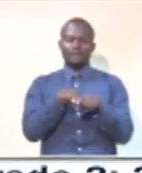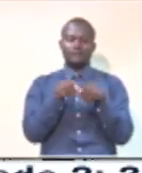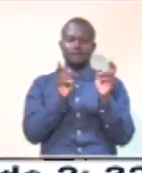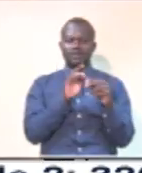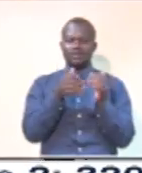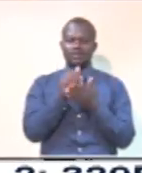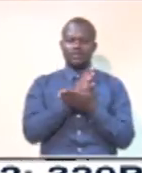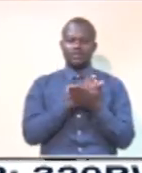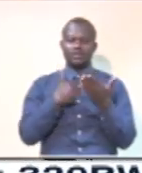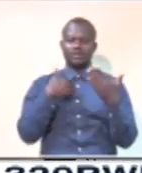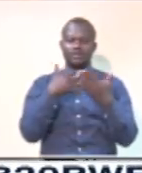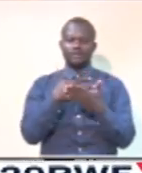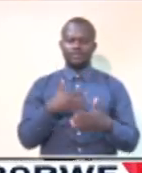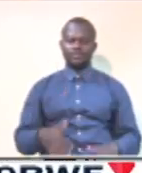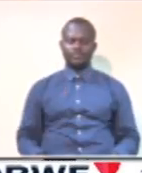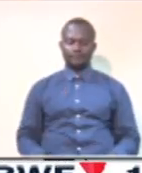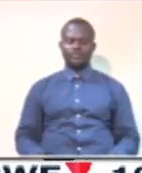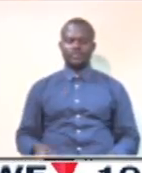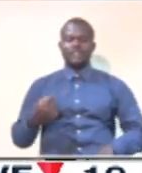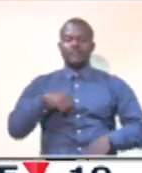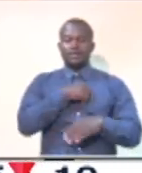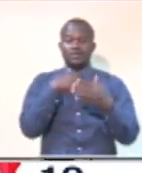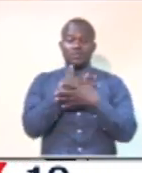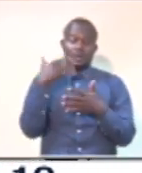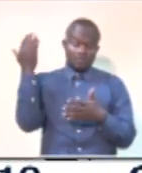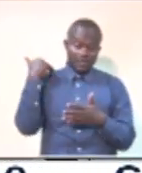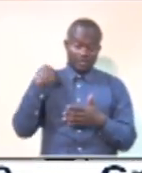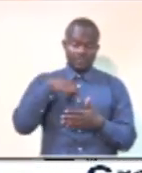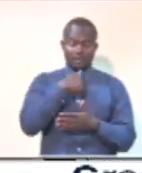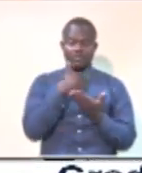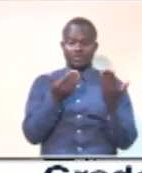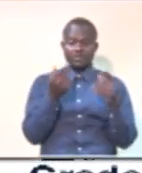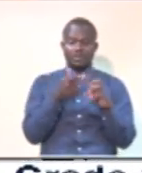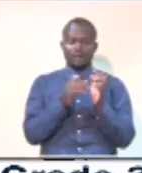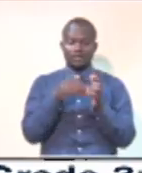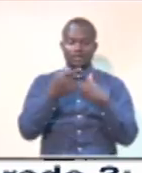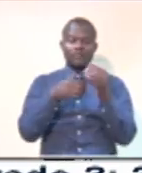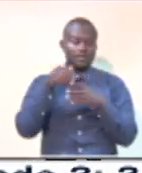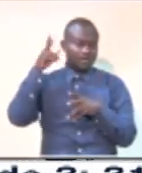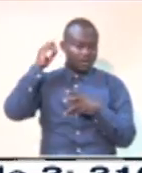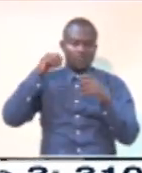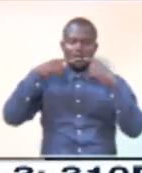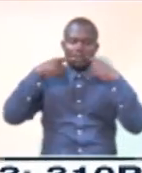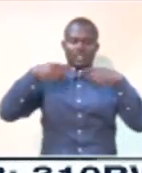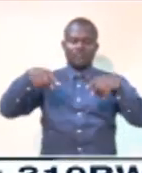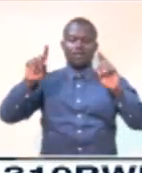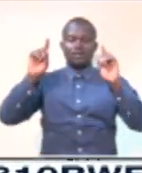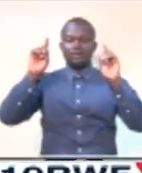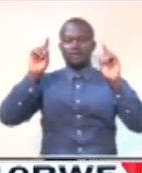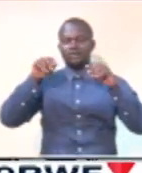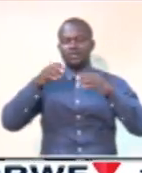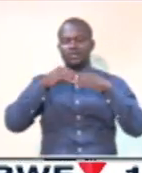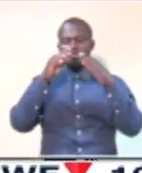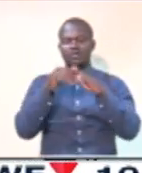bamwe baracyafite mbo ntago twabwo twabugize mbo. Ariko noneho dukomeje kumva amatangazo